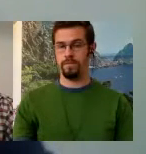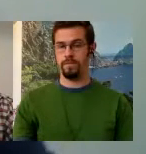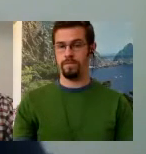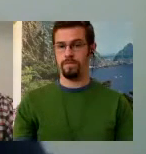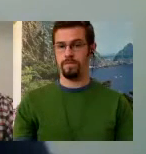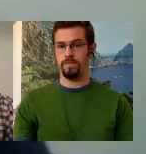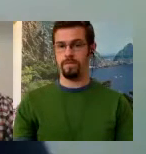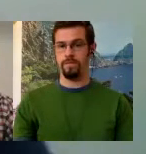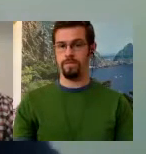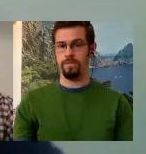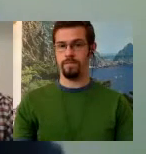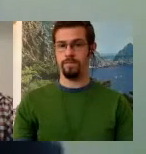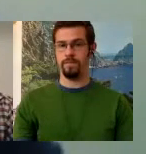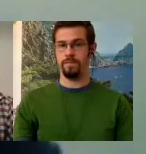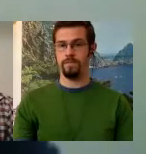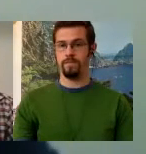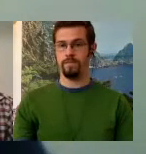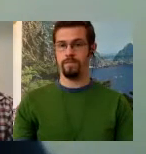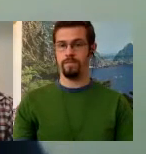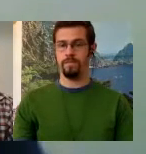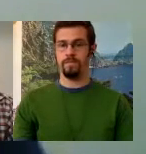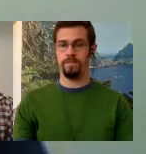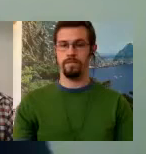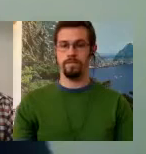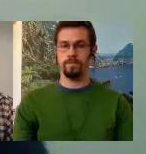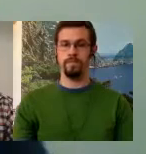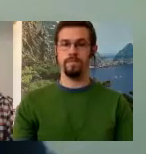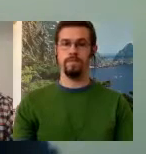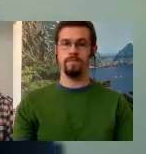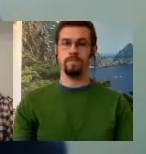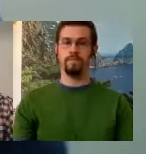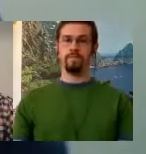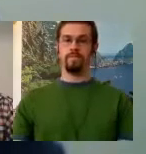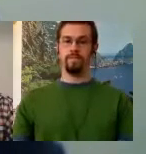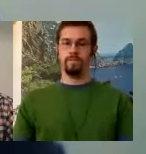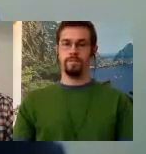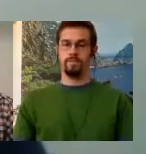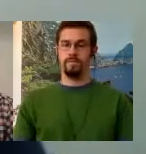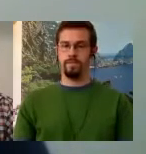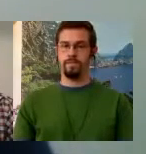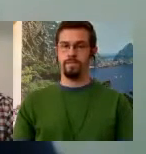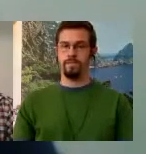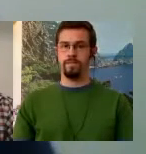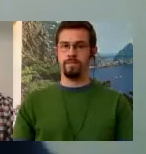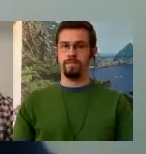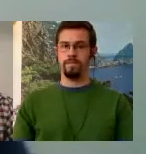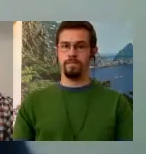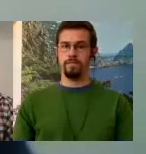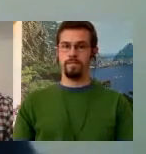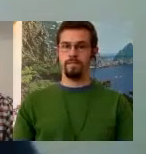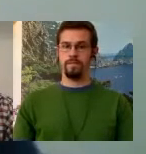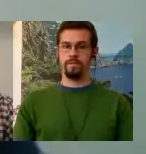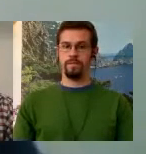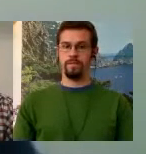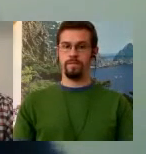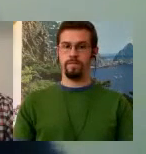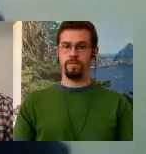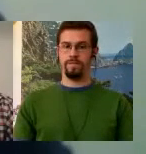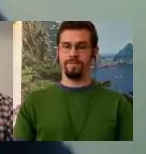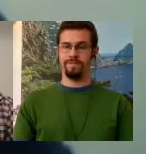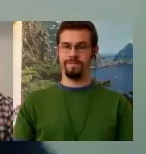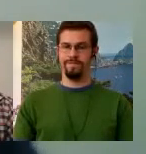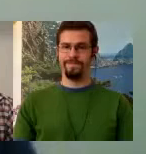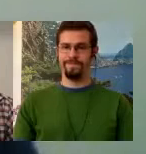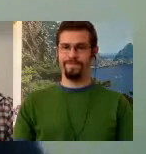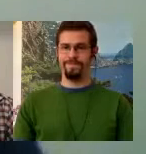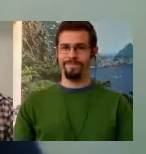السبورة، وطلبت منهم ان عندما يرون هذه الكلمة يكتبون الكلمة، وكانت في المرة الاولى